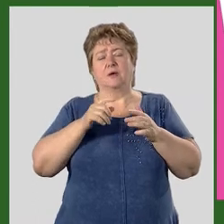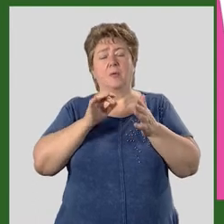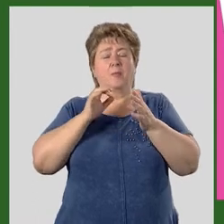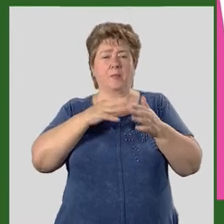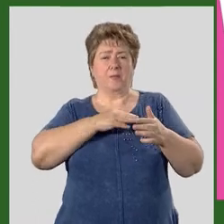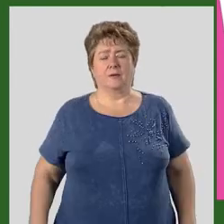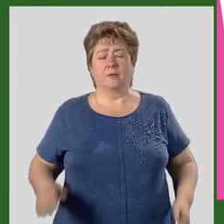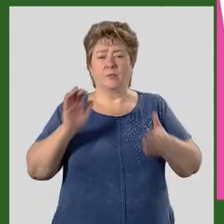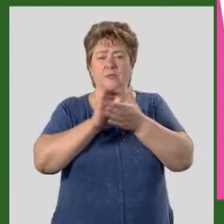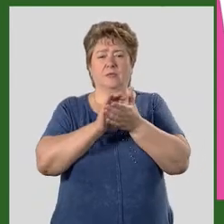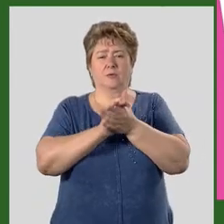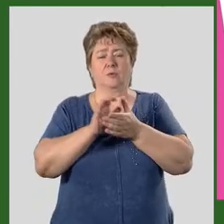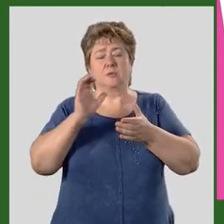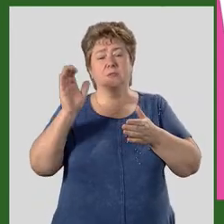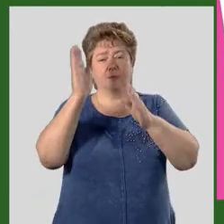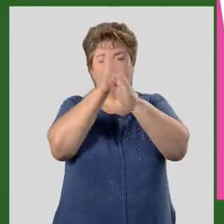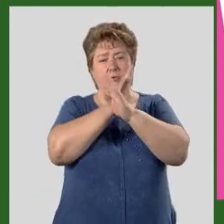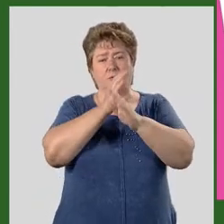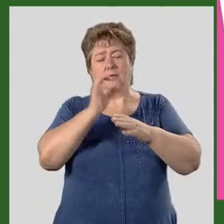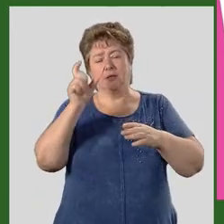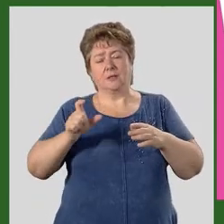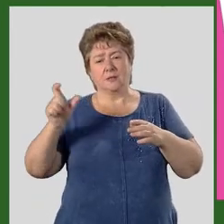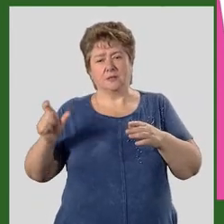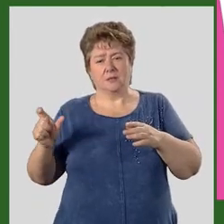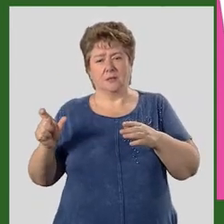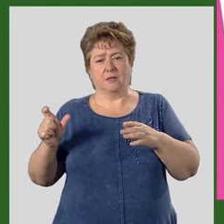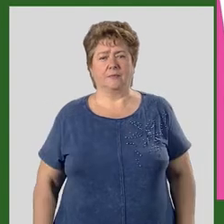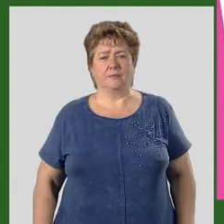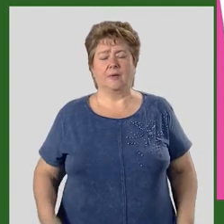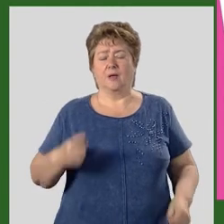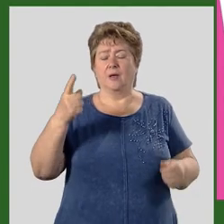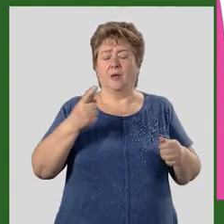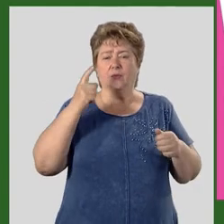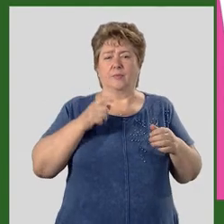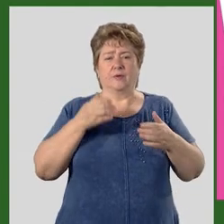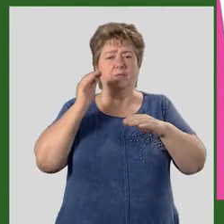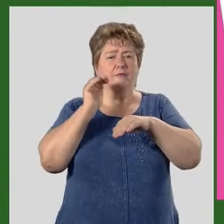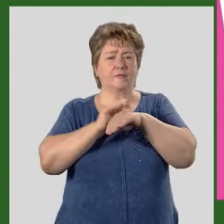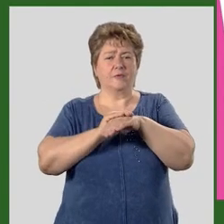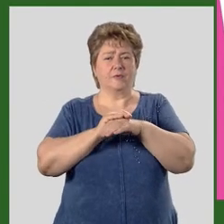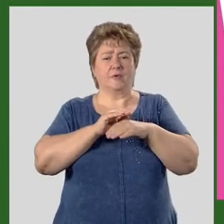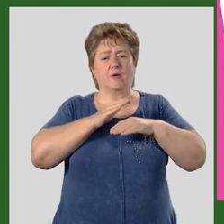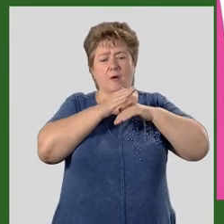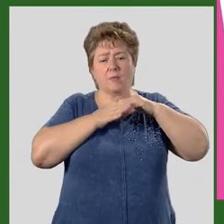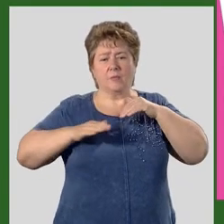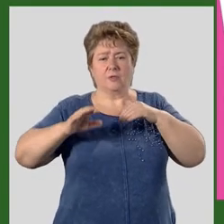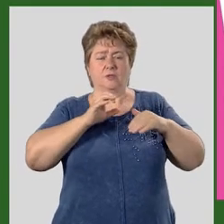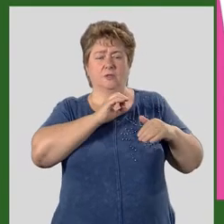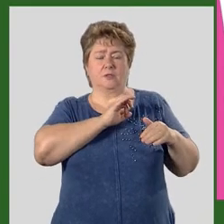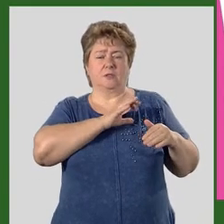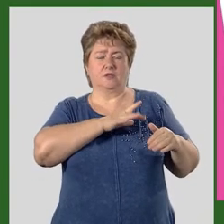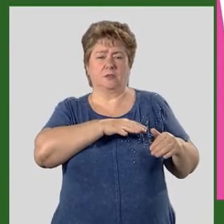посол, ознакомится с природой и населением. Первые сведения о побережье